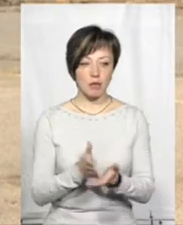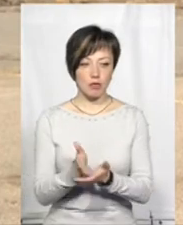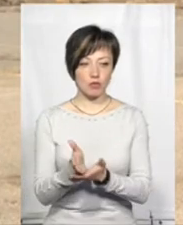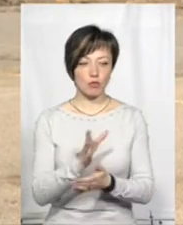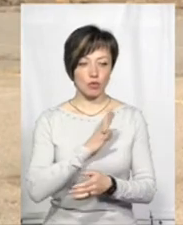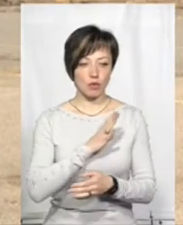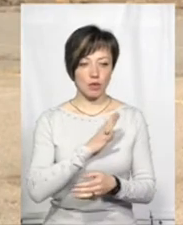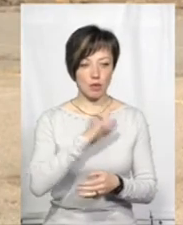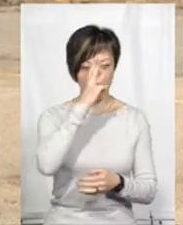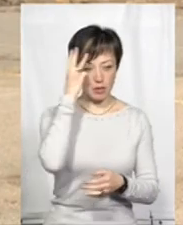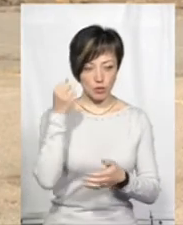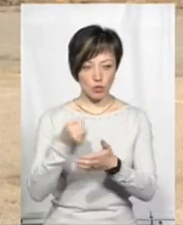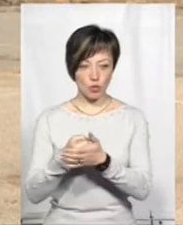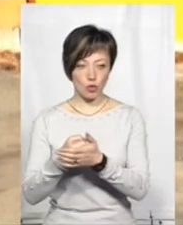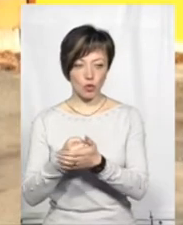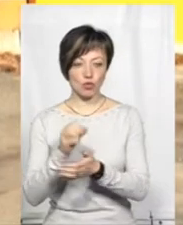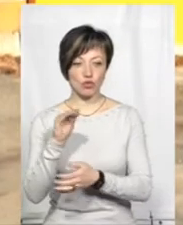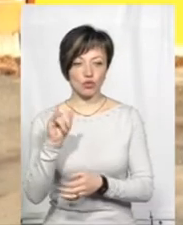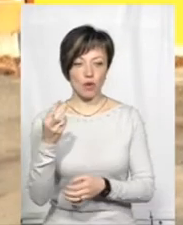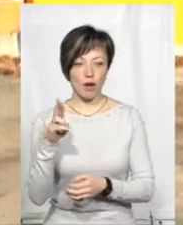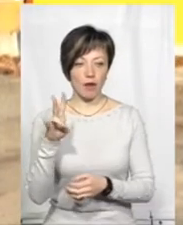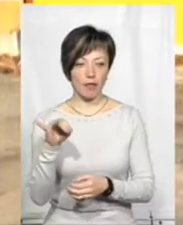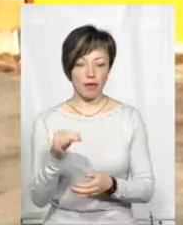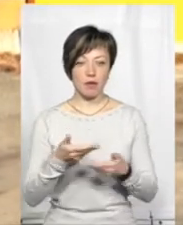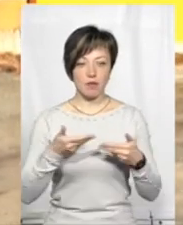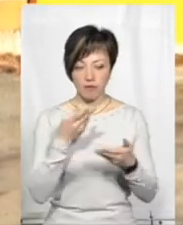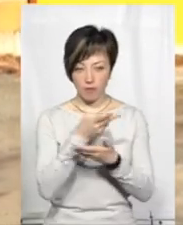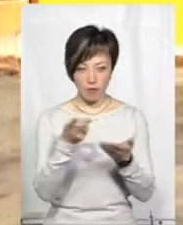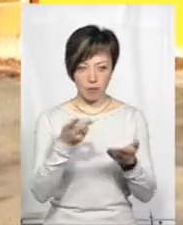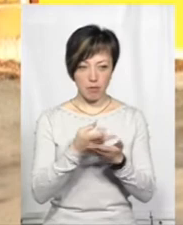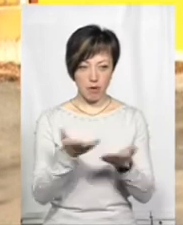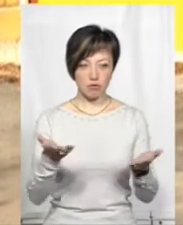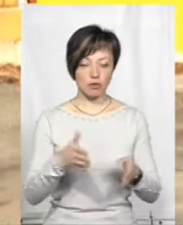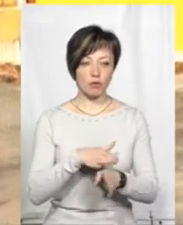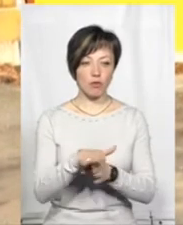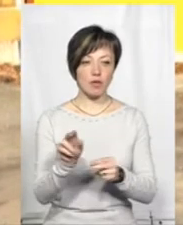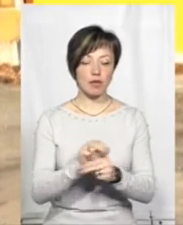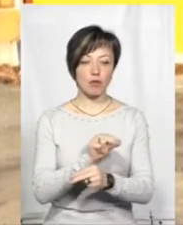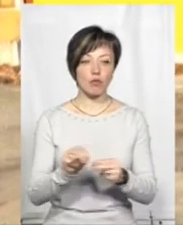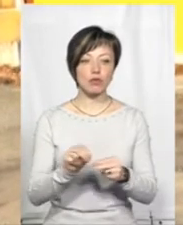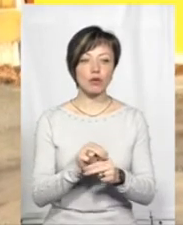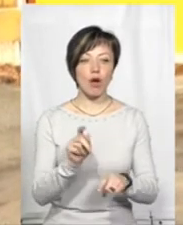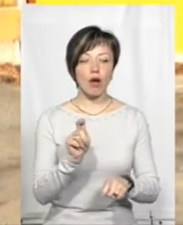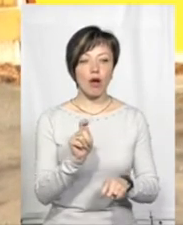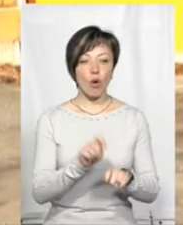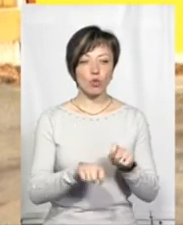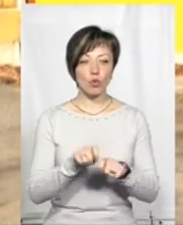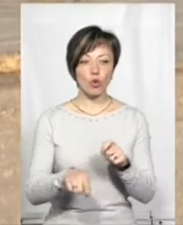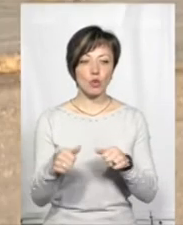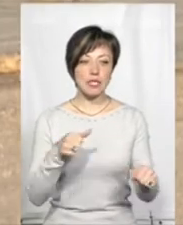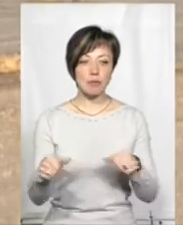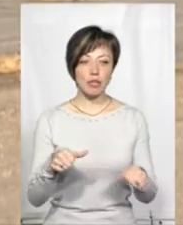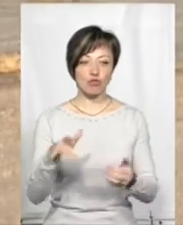встановив аеропорт Хмельницький, аеропорт Жуляни. Ви сьогодні вже бачите проведений капітальний ремонт контрольно-диспетчерського